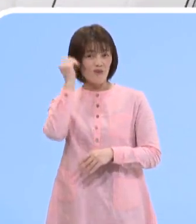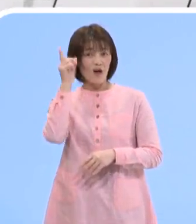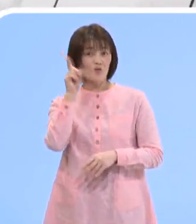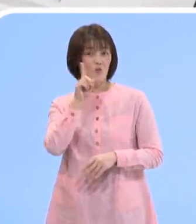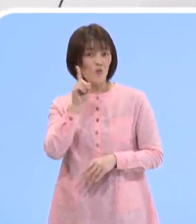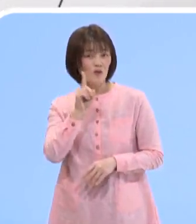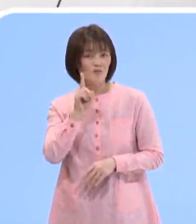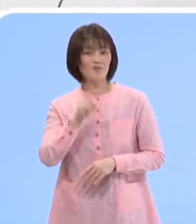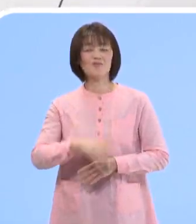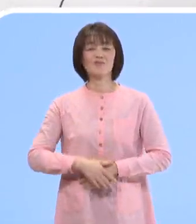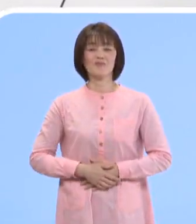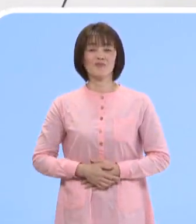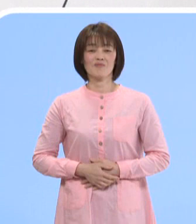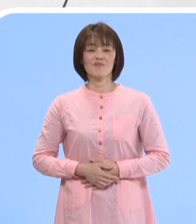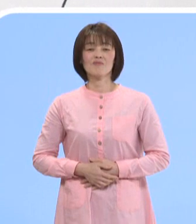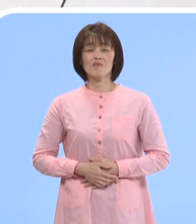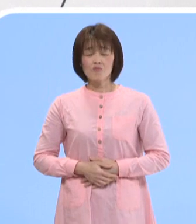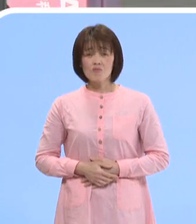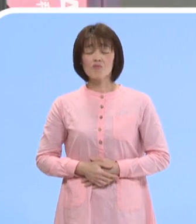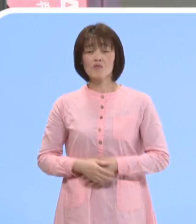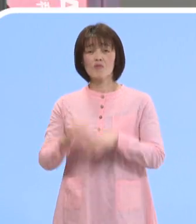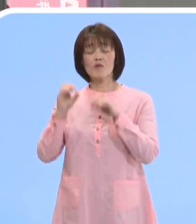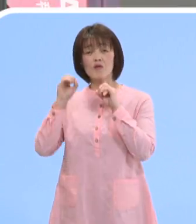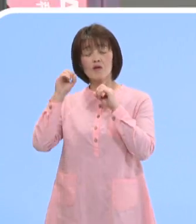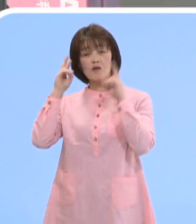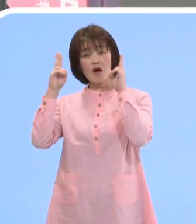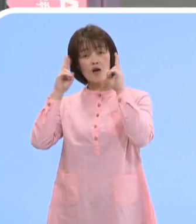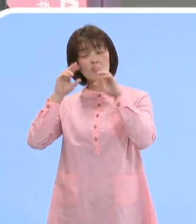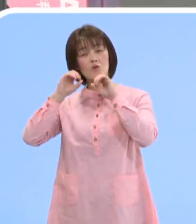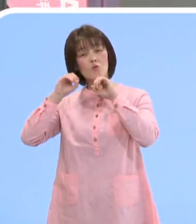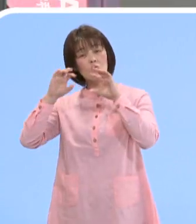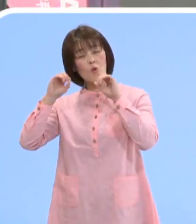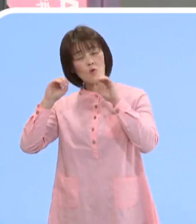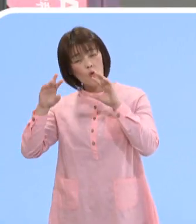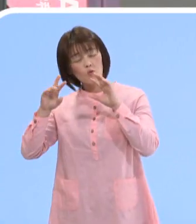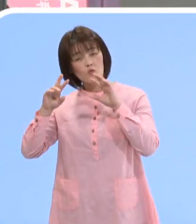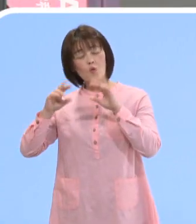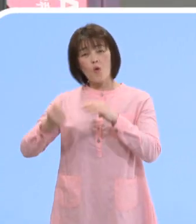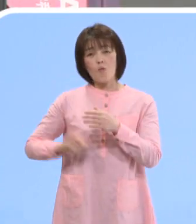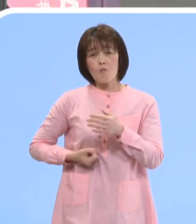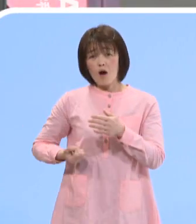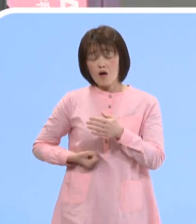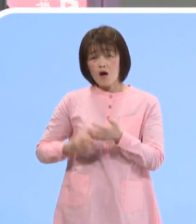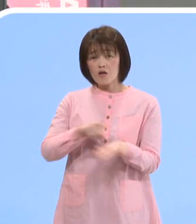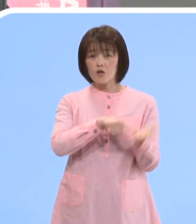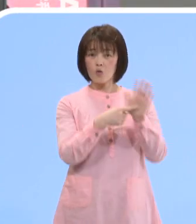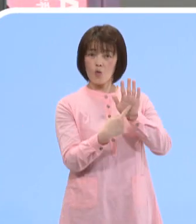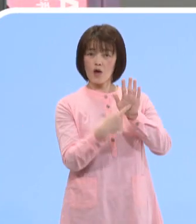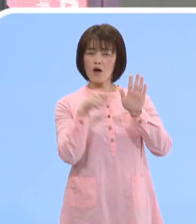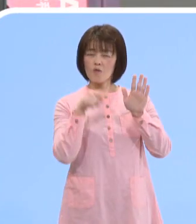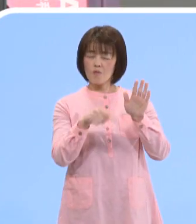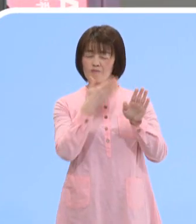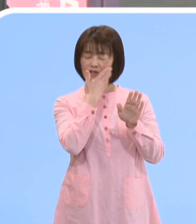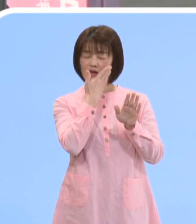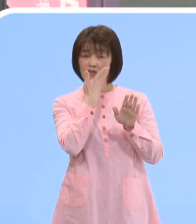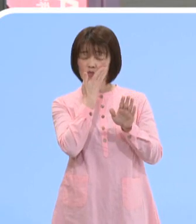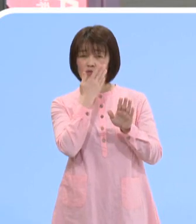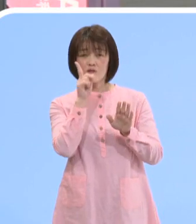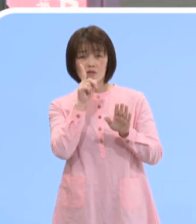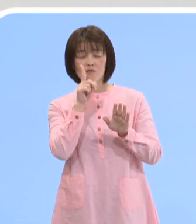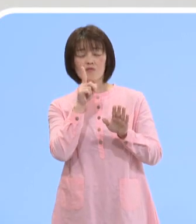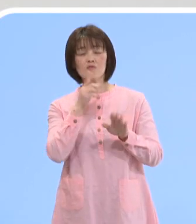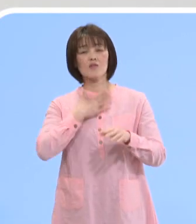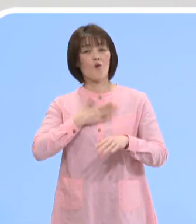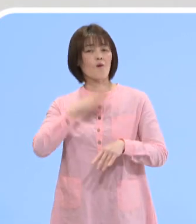参加した感想は？ 広告媒体としての漫画に求められることって分かりやすさだと思うので